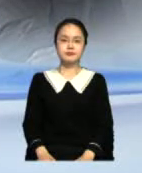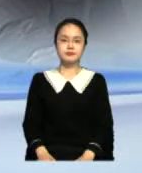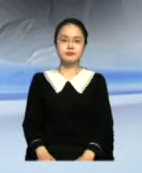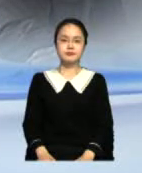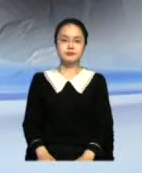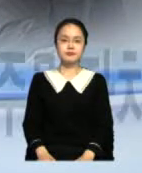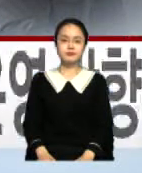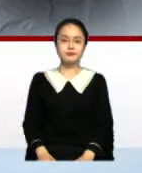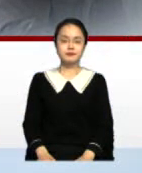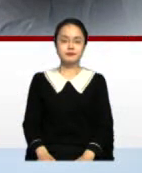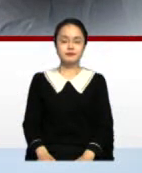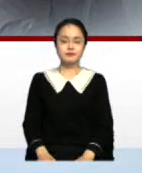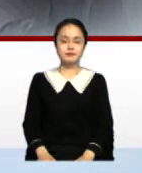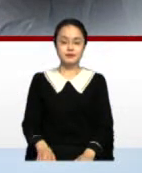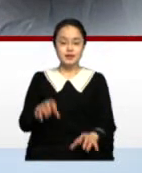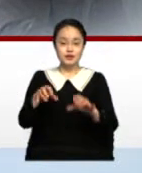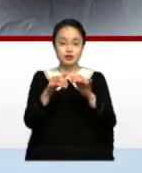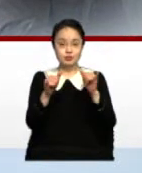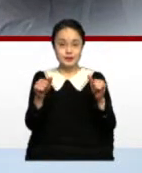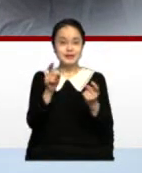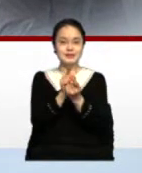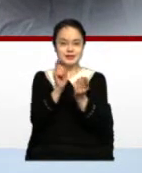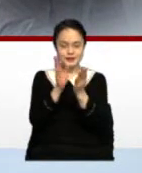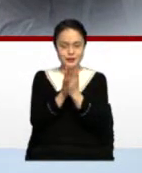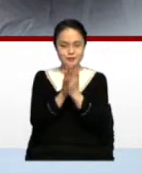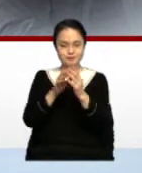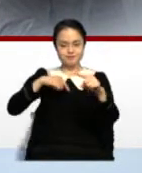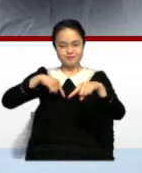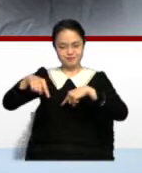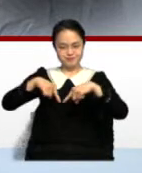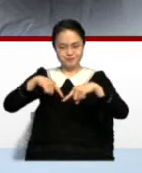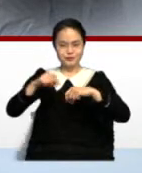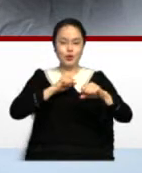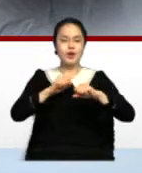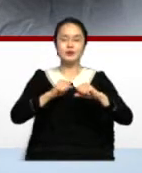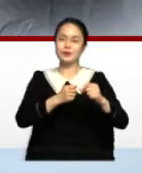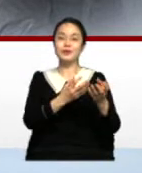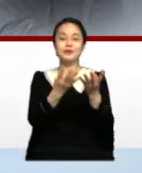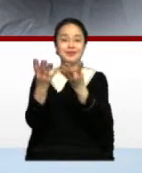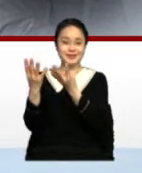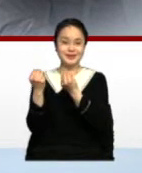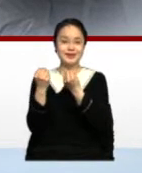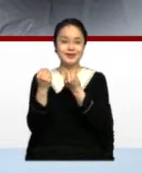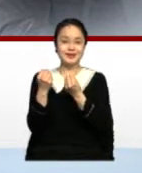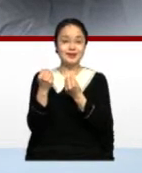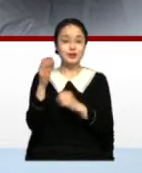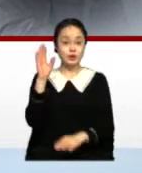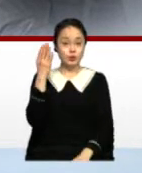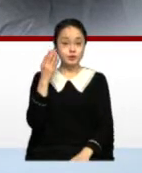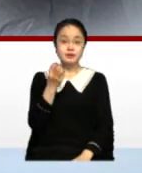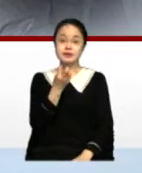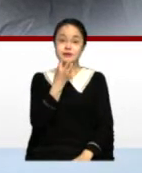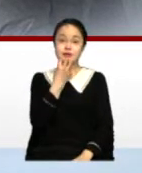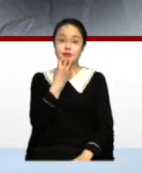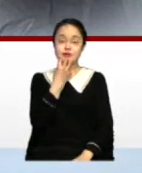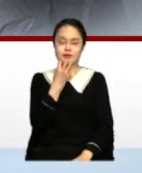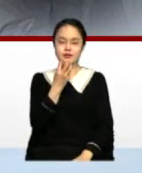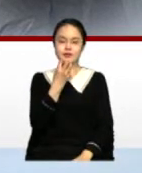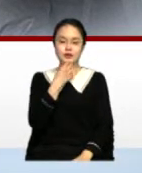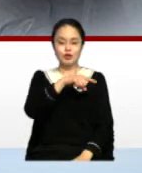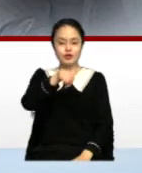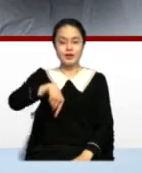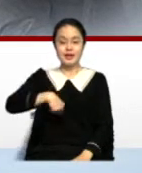동네 곳곳마다 주민이 주인이 되는 주민자치 활동이 활발합니다. 이런 가운데 최근 서울시에서는 서울형